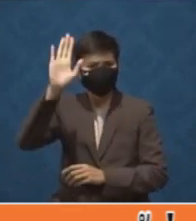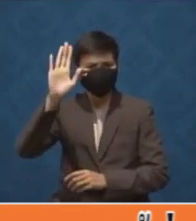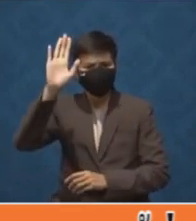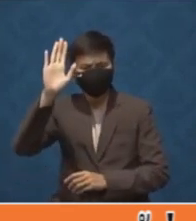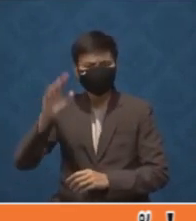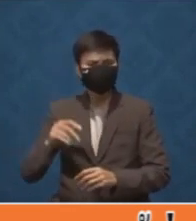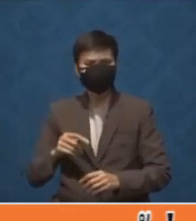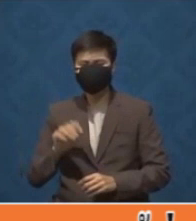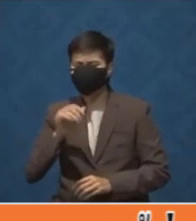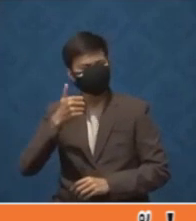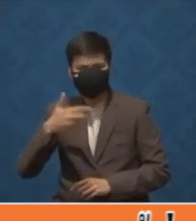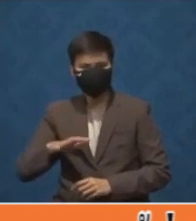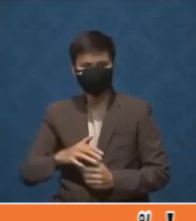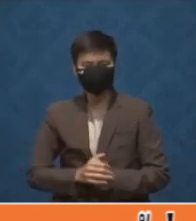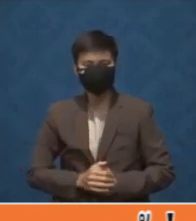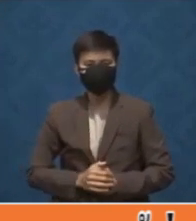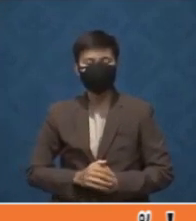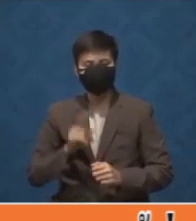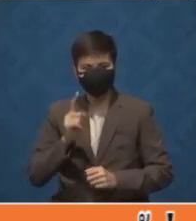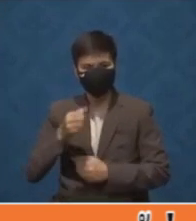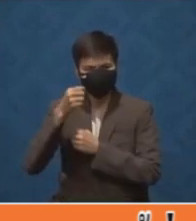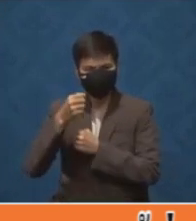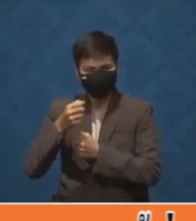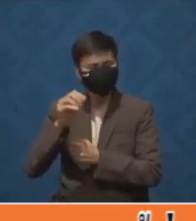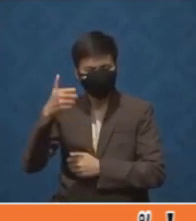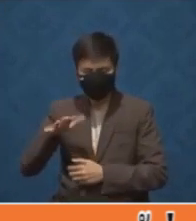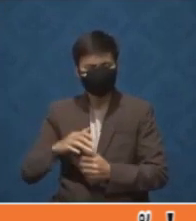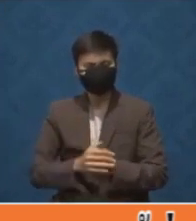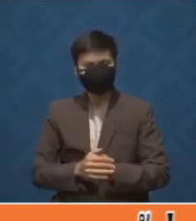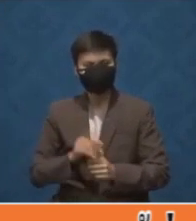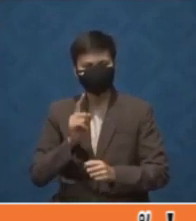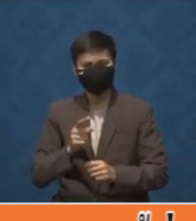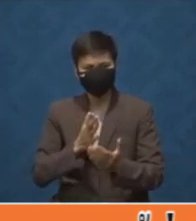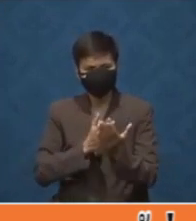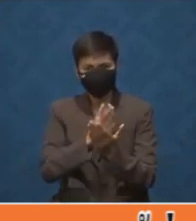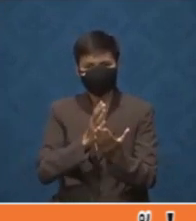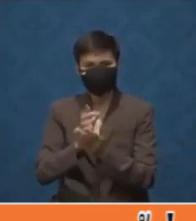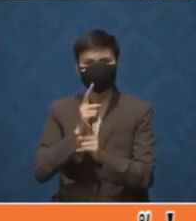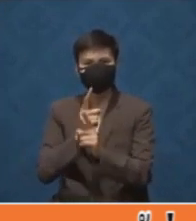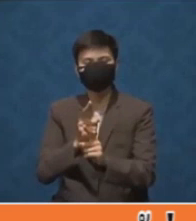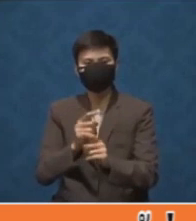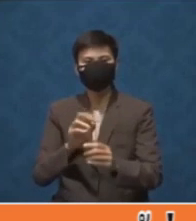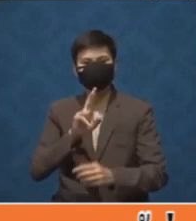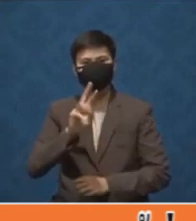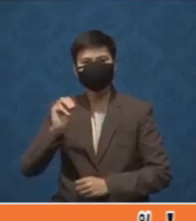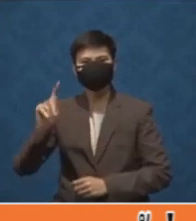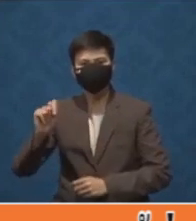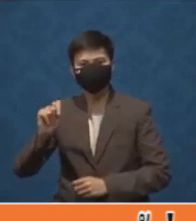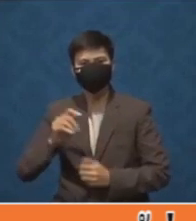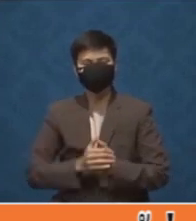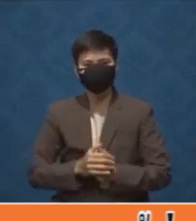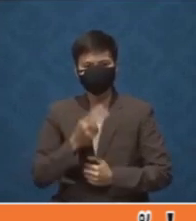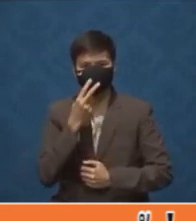ในการตรวจสอบถุงดุลให้เป็นไปตามหลักการแบ่งแยกอำนาจตามรัฐธรรมนูญและเมื่อมาดูเนื้อหาของการนำไปพิจาร